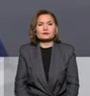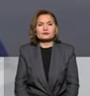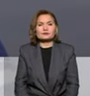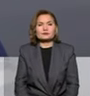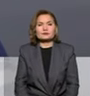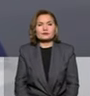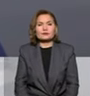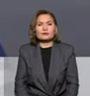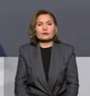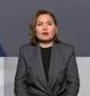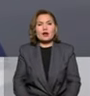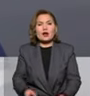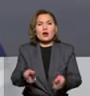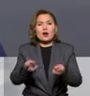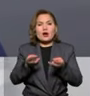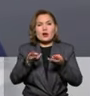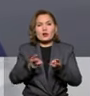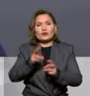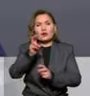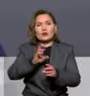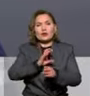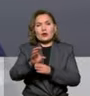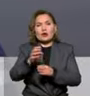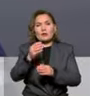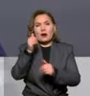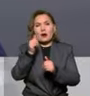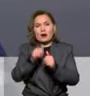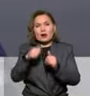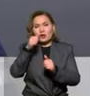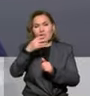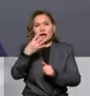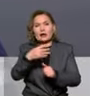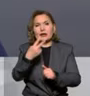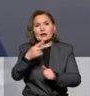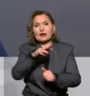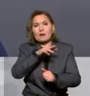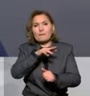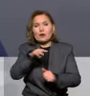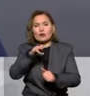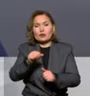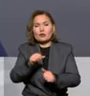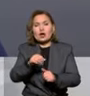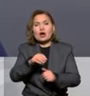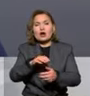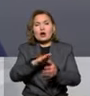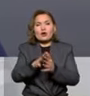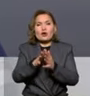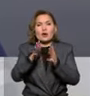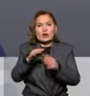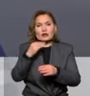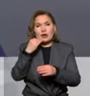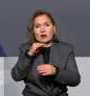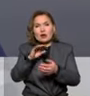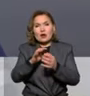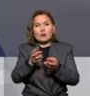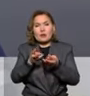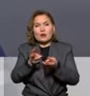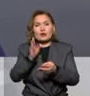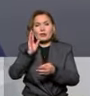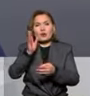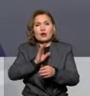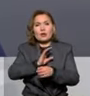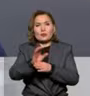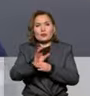тонн. Кеңіштің өндірістік қуаттылығы жылына 42 миллион тонна. Бұл жерде Богатырь мен солтүстік разрездері біріктірілген. Біз